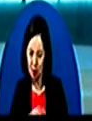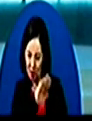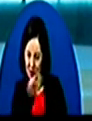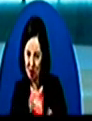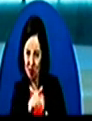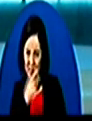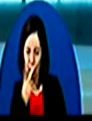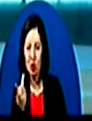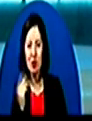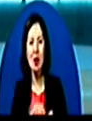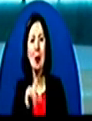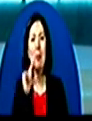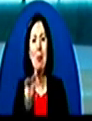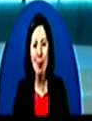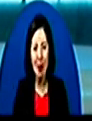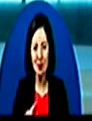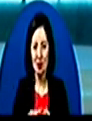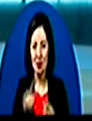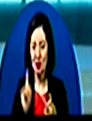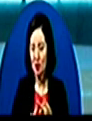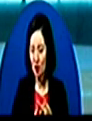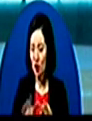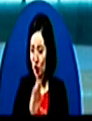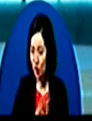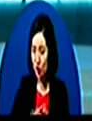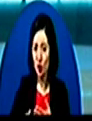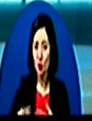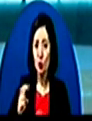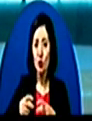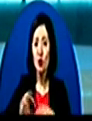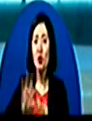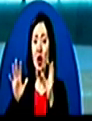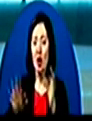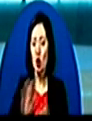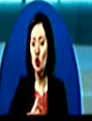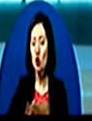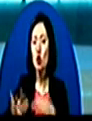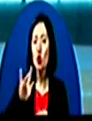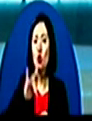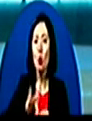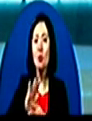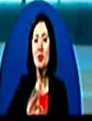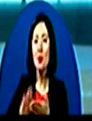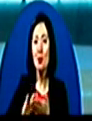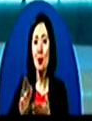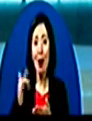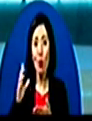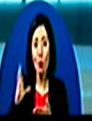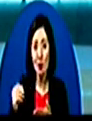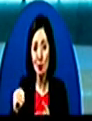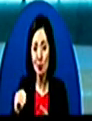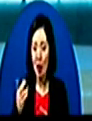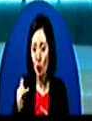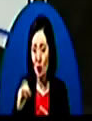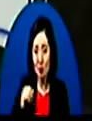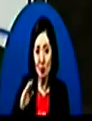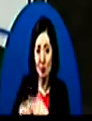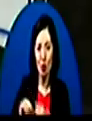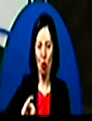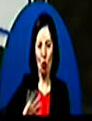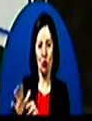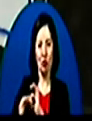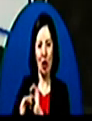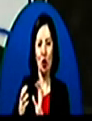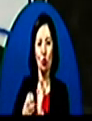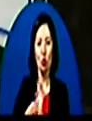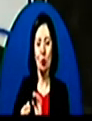дахин буурсан байна. Мөн шинээр ашиглалтад орох төв цэвэрлэх байгууламжийн барилгын ажил COVID-19-тэй холбоотойгоор бага зэрэг саатжээ.